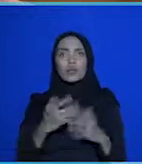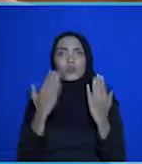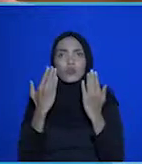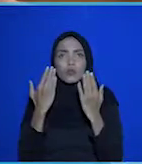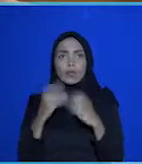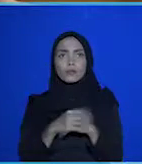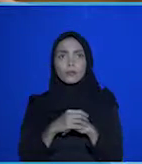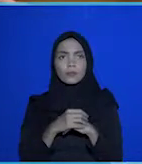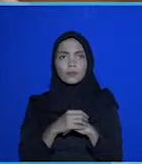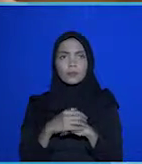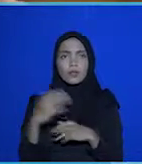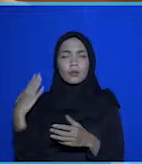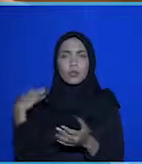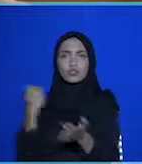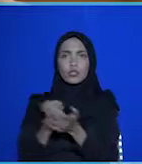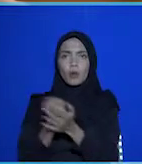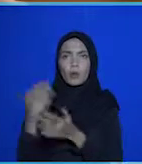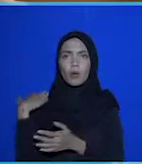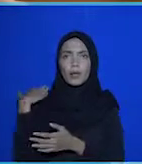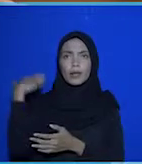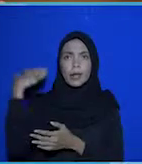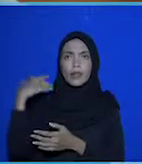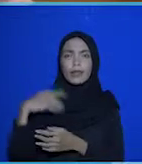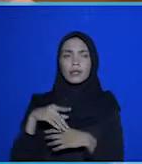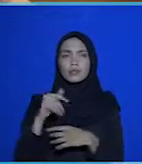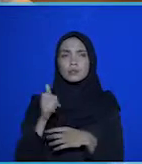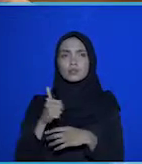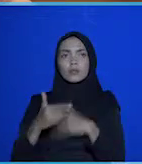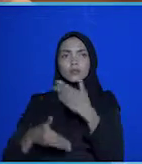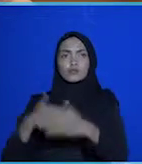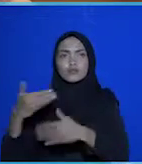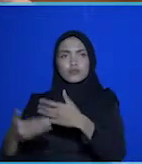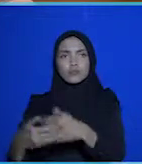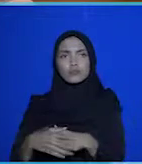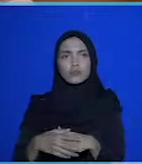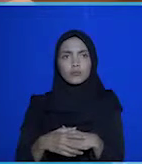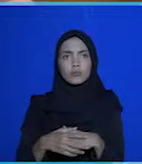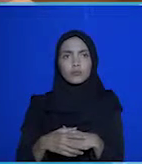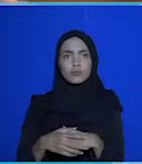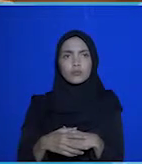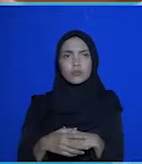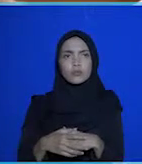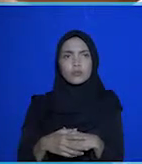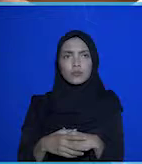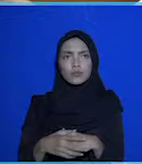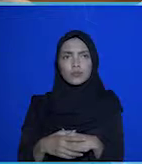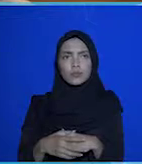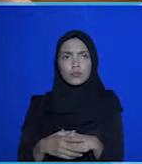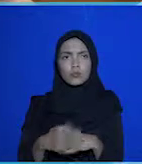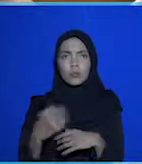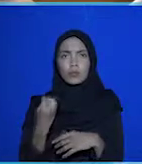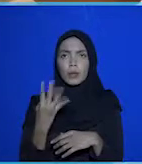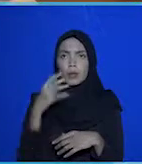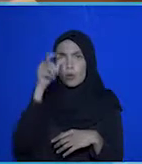ya dengan ditunjuknya komandan tanggap semuanya berjalan dengan lancar. Apalagi kita sudah tahu penyebaran